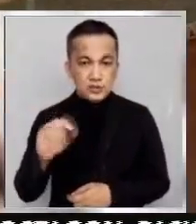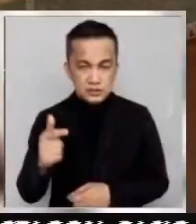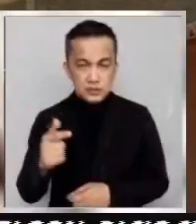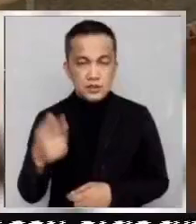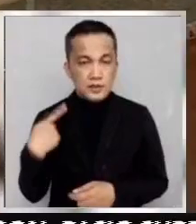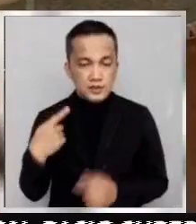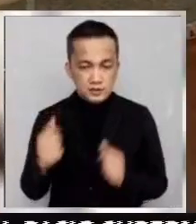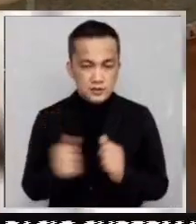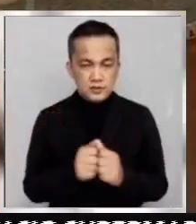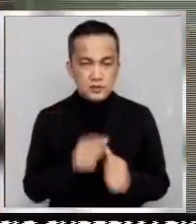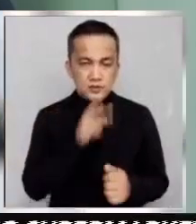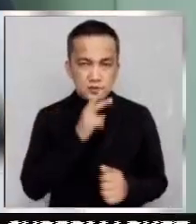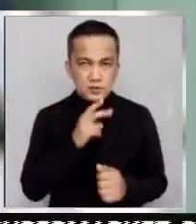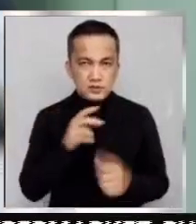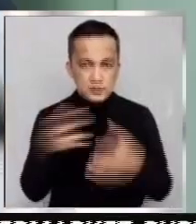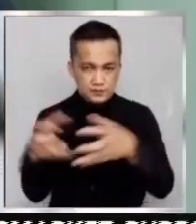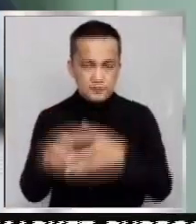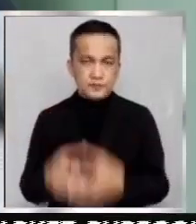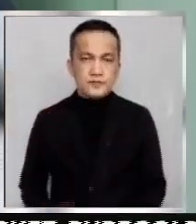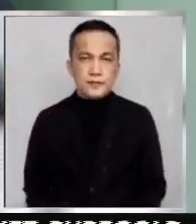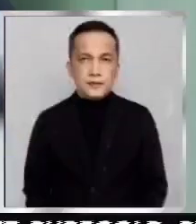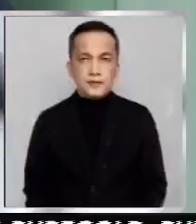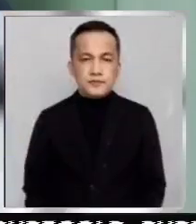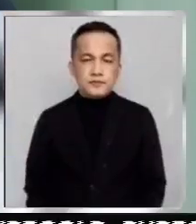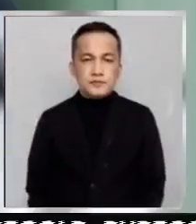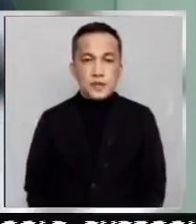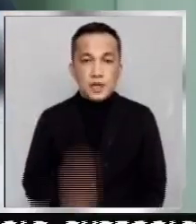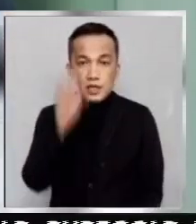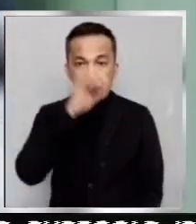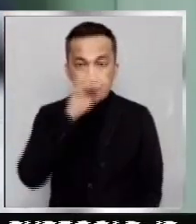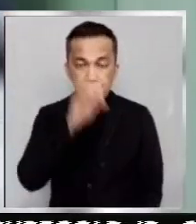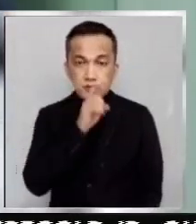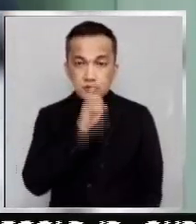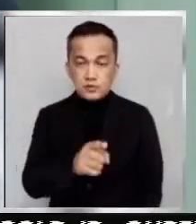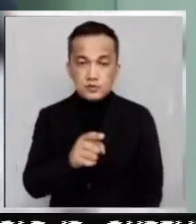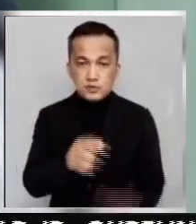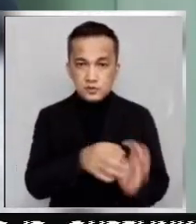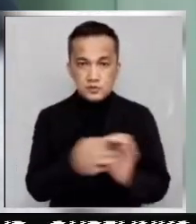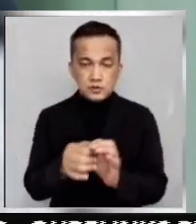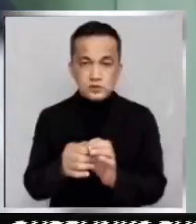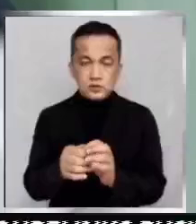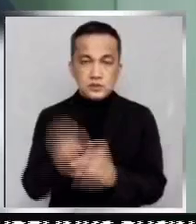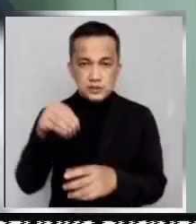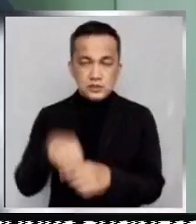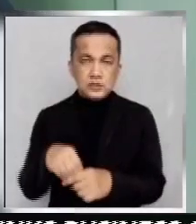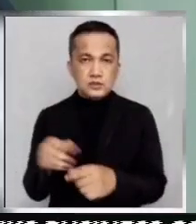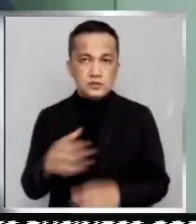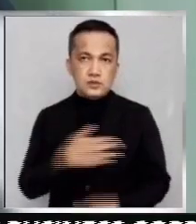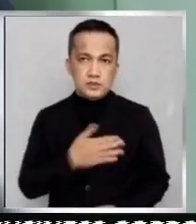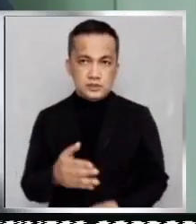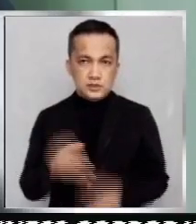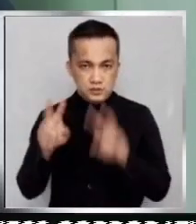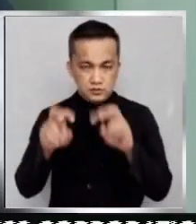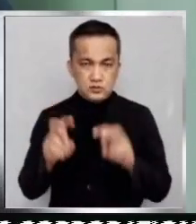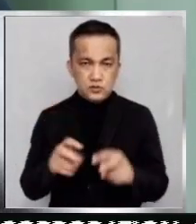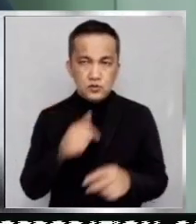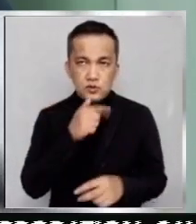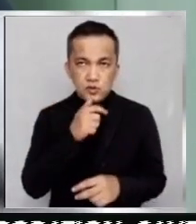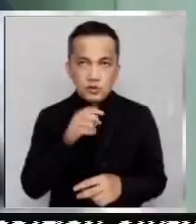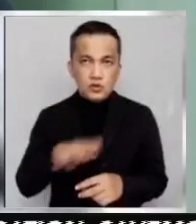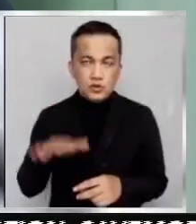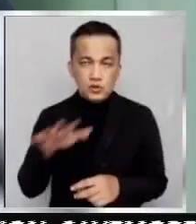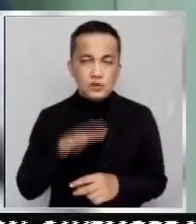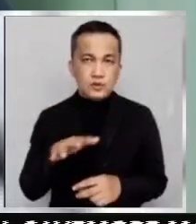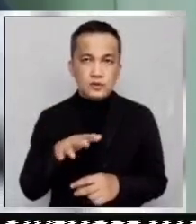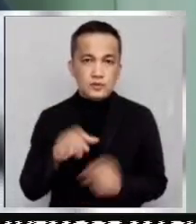suspect sa ahensya. Hanapin pa kung talagang mayroon silang connection sa loob, ay willing silang imbestigahan din kung sino yung mga